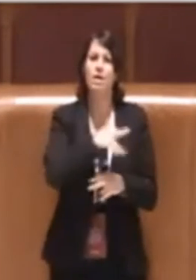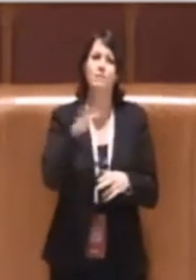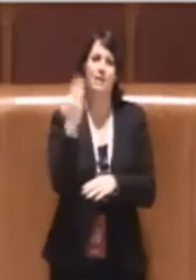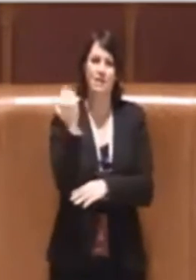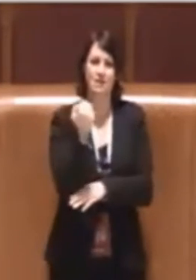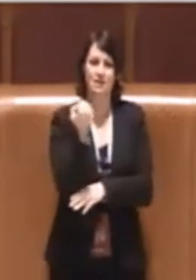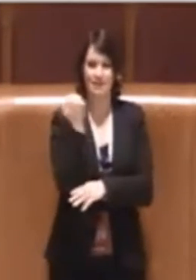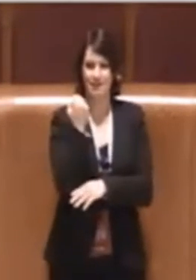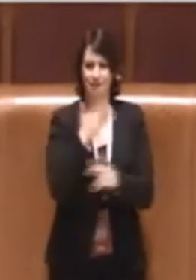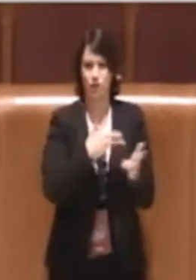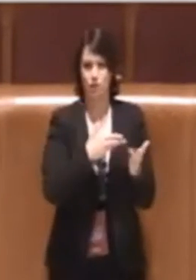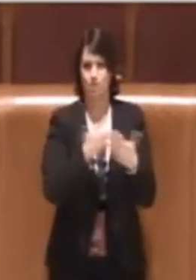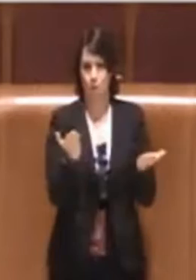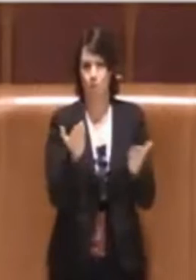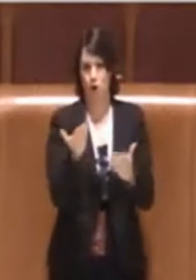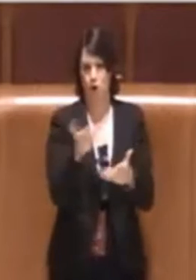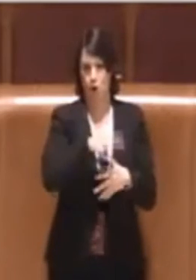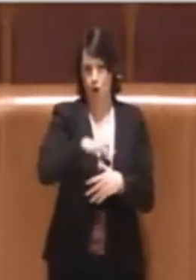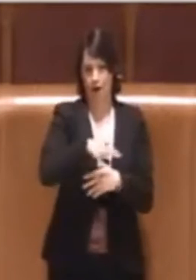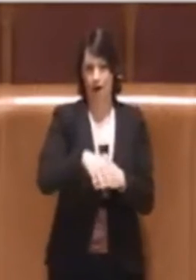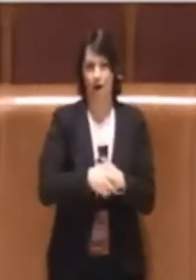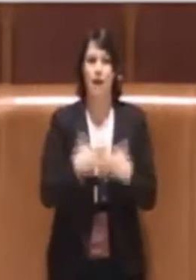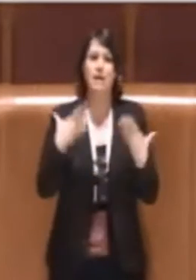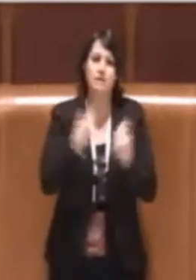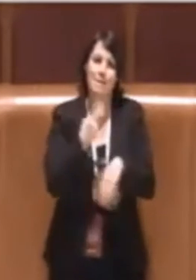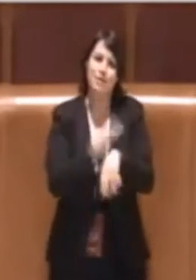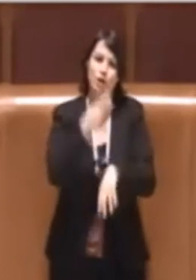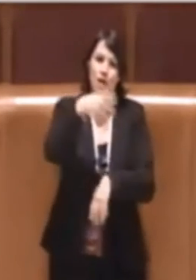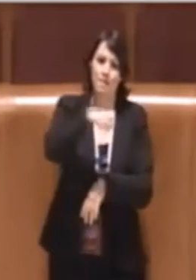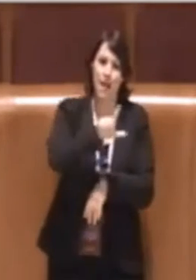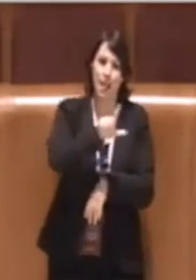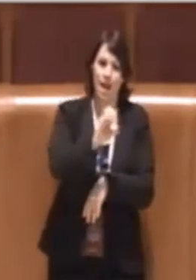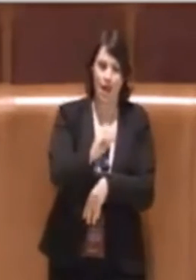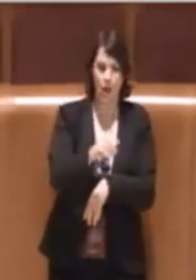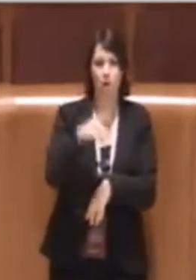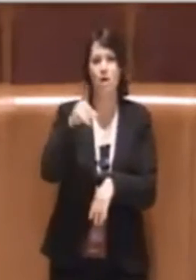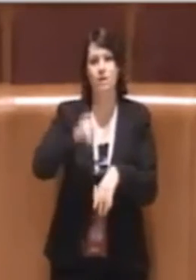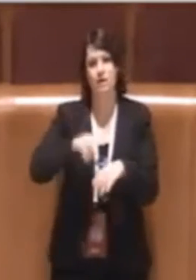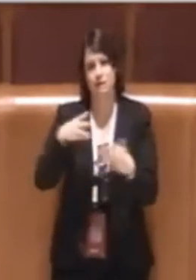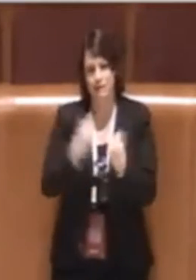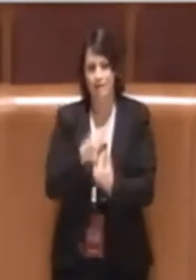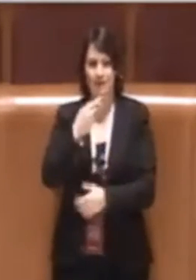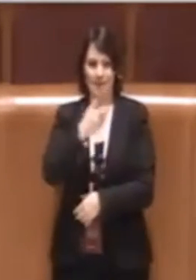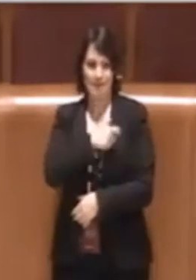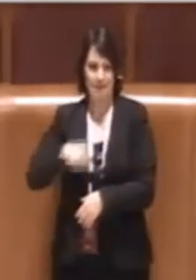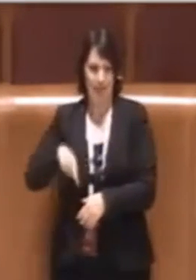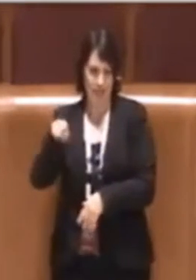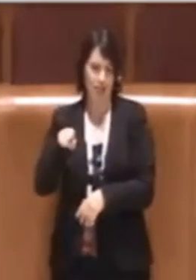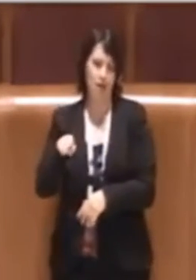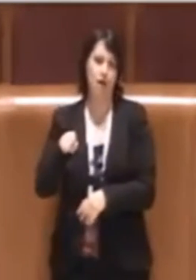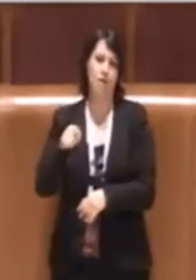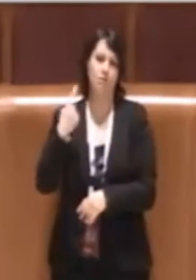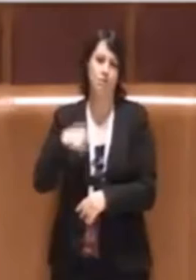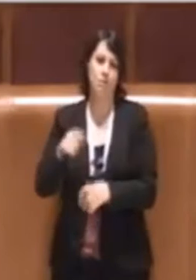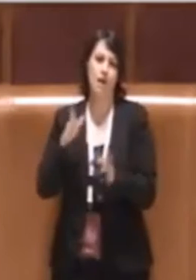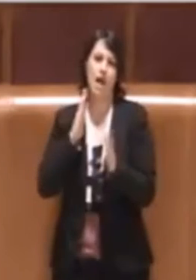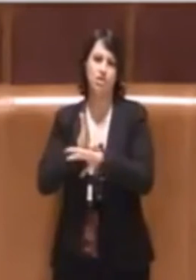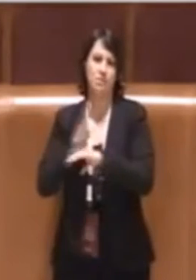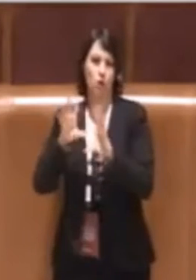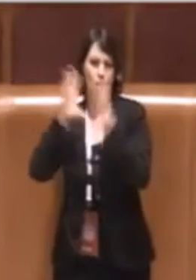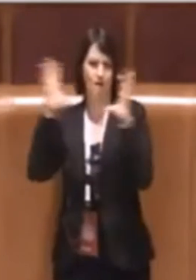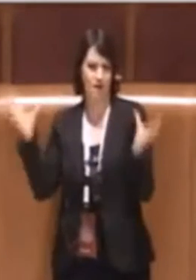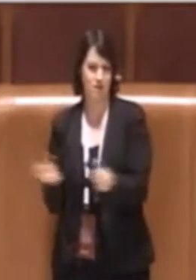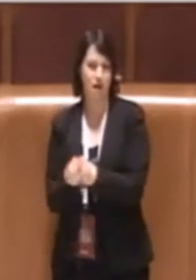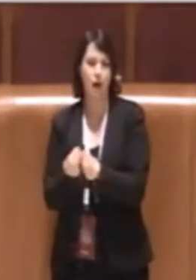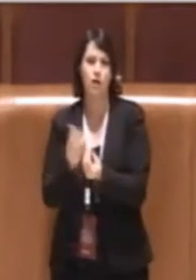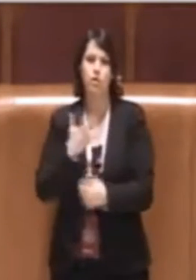l'assessora Meleo, l'abbiamo fatto con il delegato della sindaca all'accessibilità universale, abbiamo raggiunto dei traguardi molto interessanti